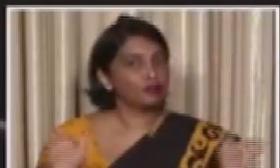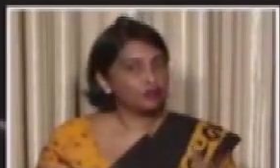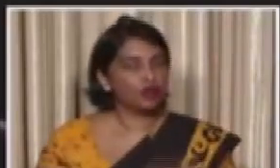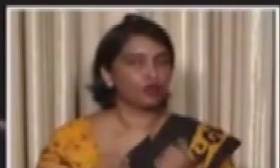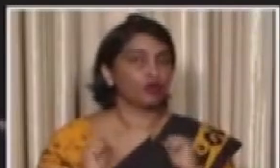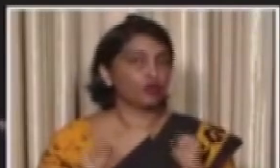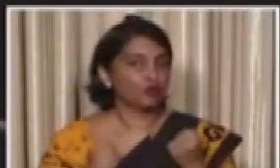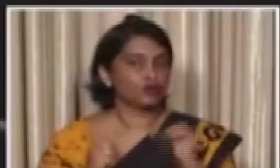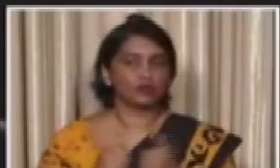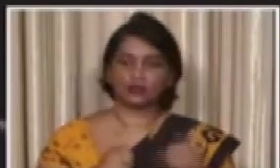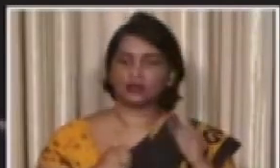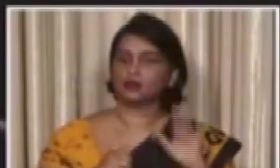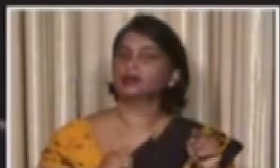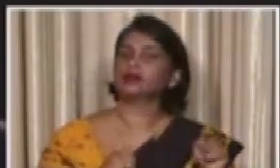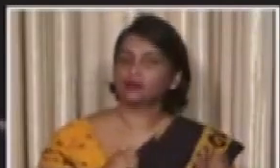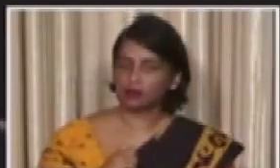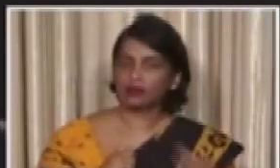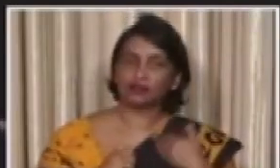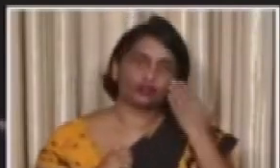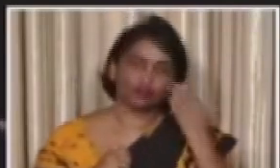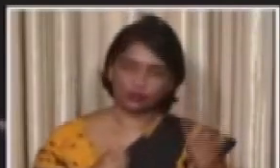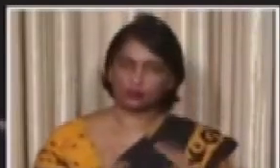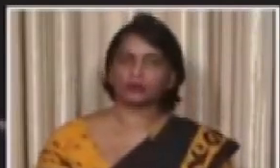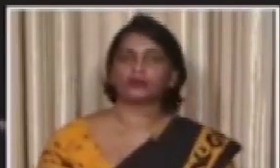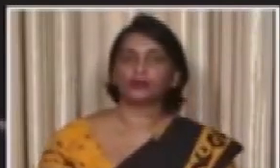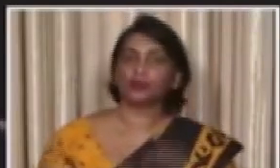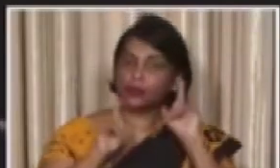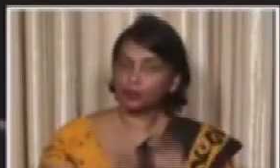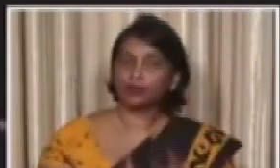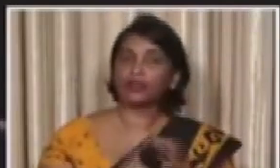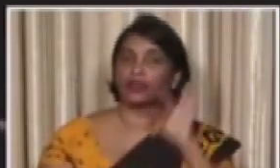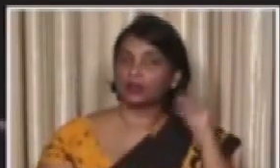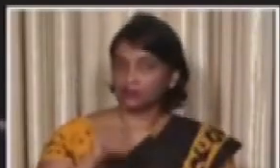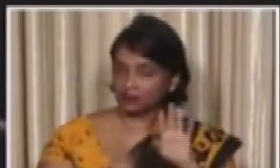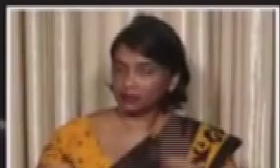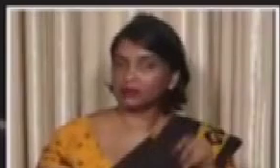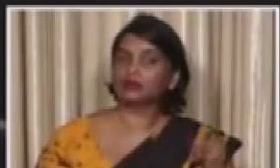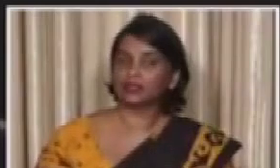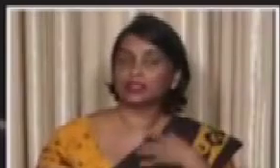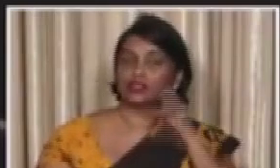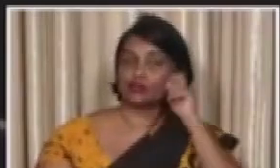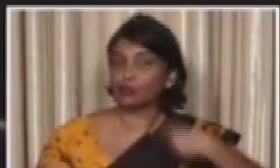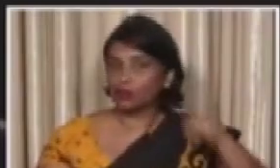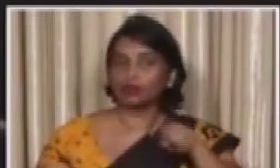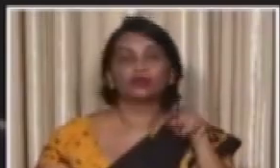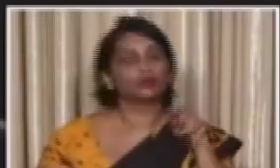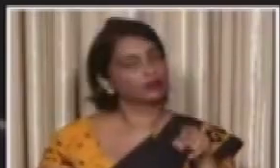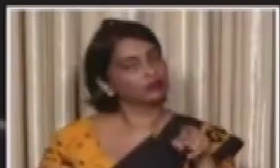උත්සාහ කරමින් ක්‍රියා කරන බව මට පෙනී යනවා. මෙම ජනාධිපතිවරණයේදී ජනතාව